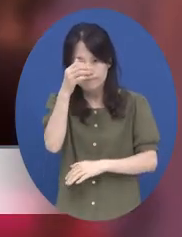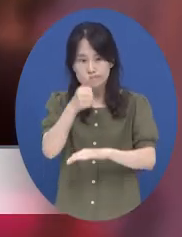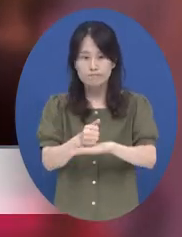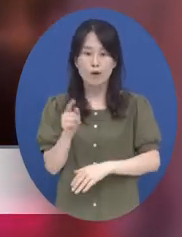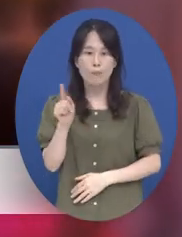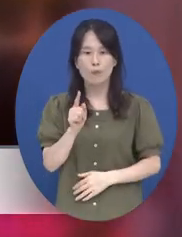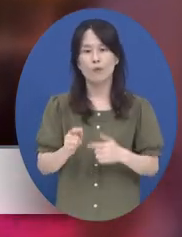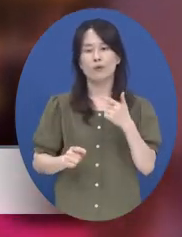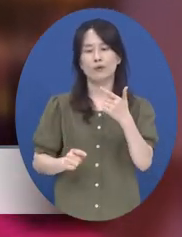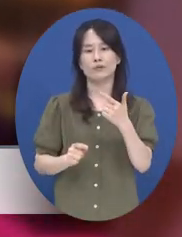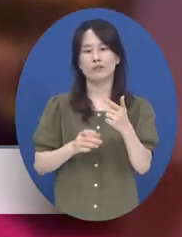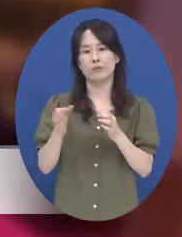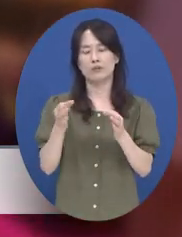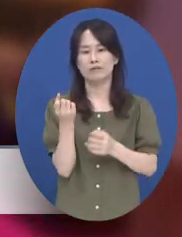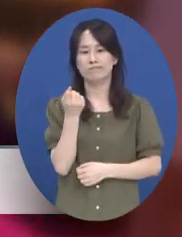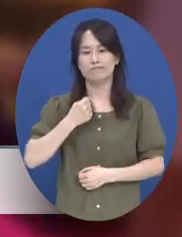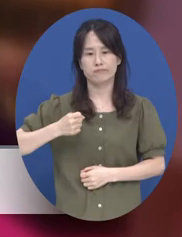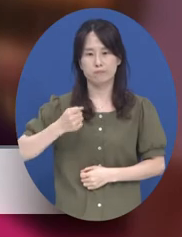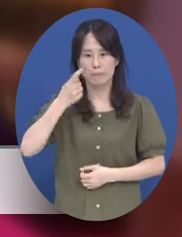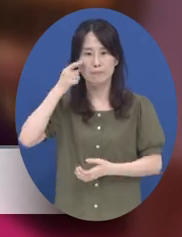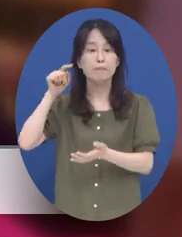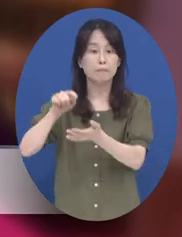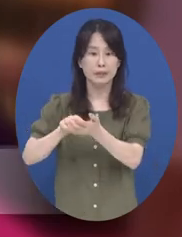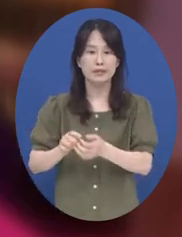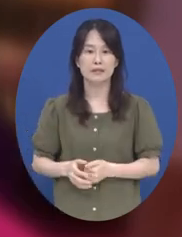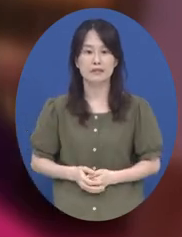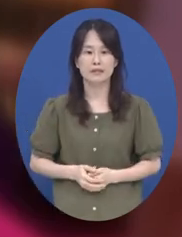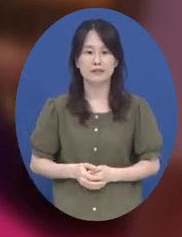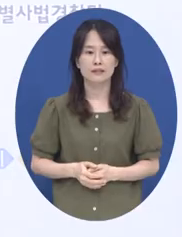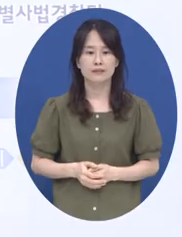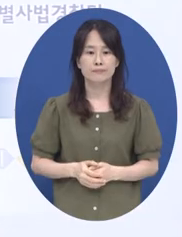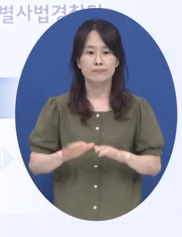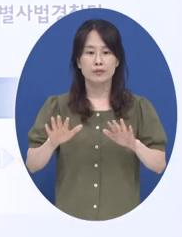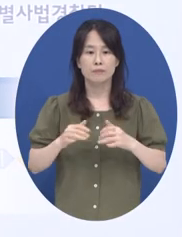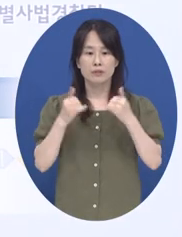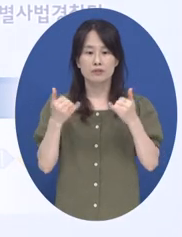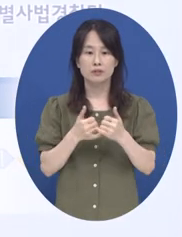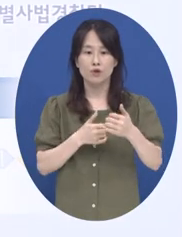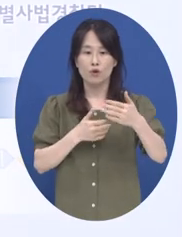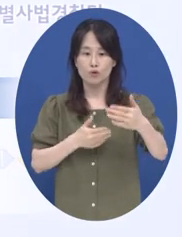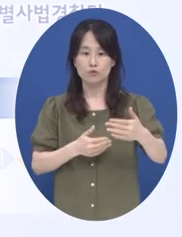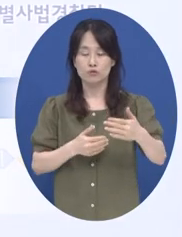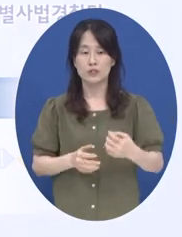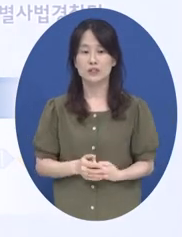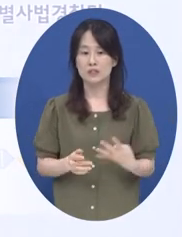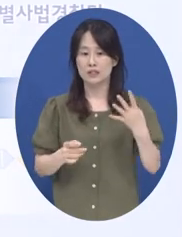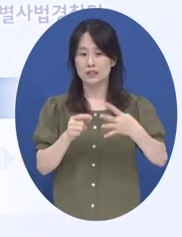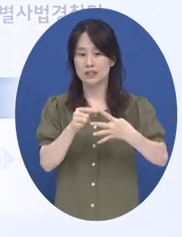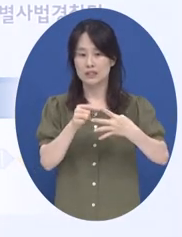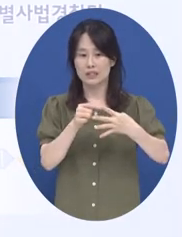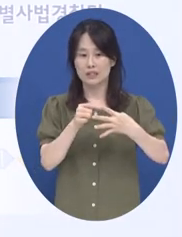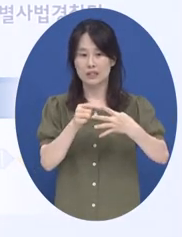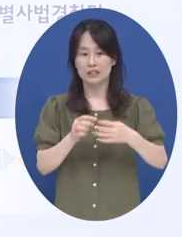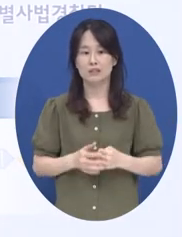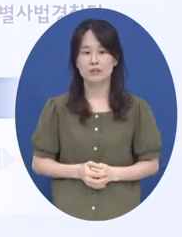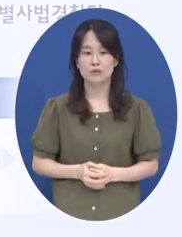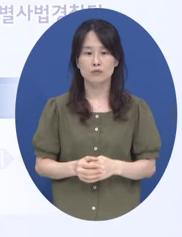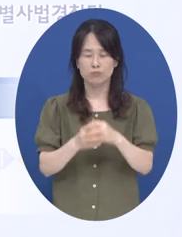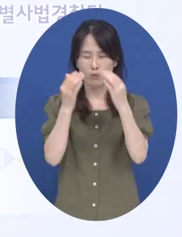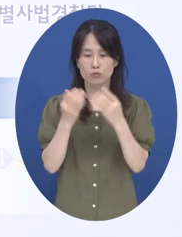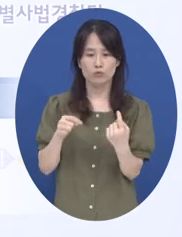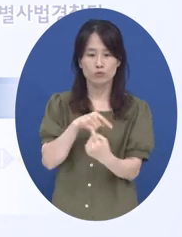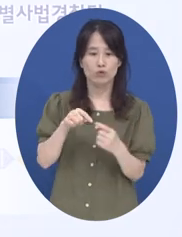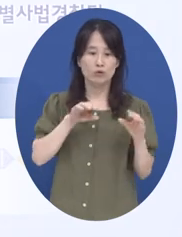수사했는데 6개 업소에서 위반 행위가 있었습니다. 이번에 사회적 거리두기